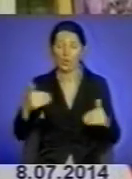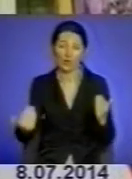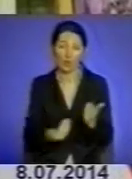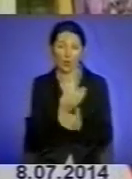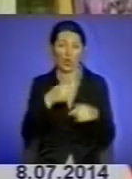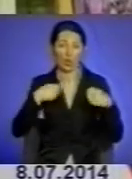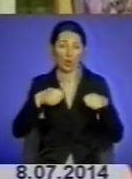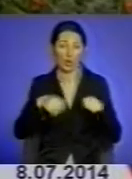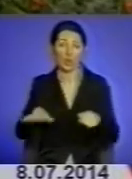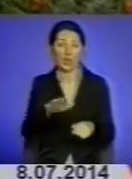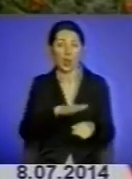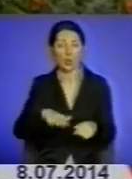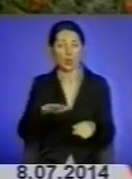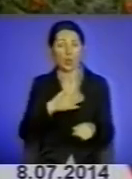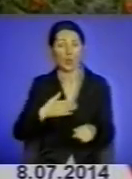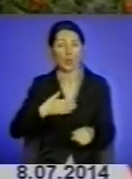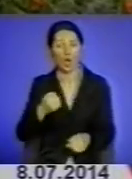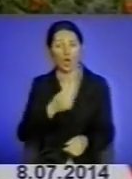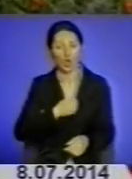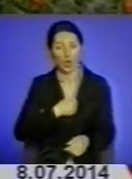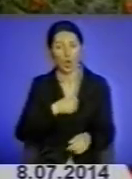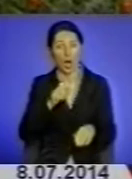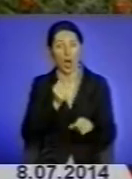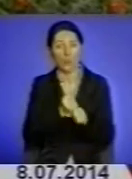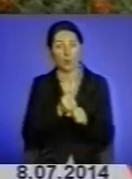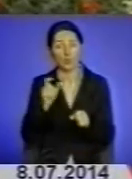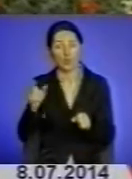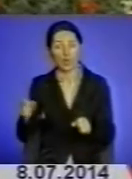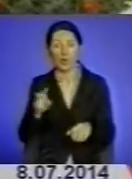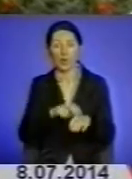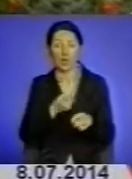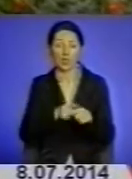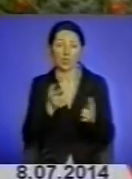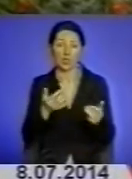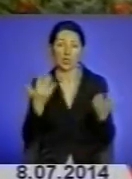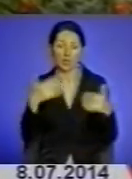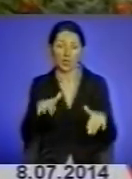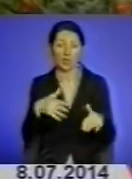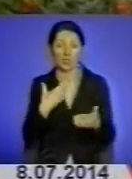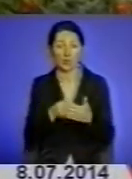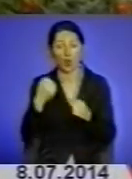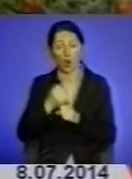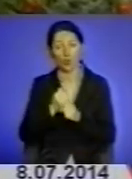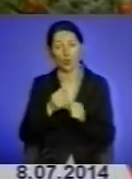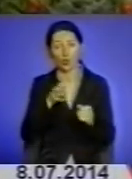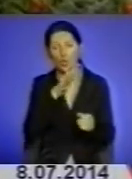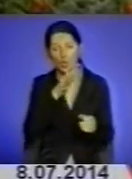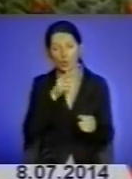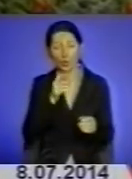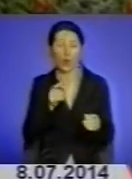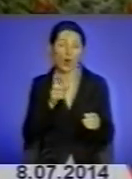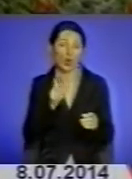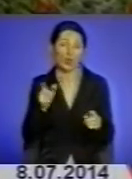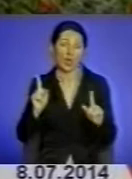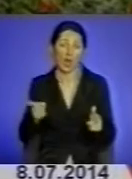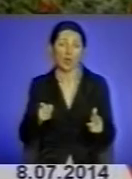торговельних площ. Мені шкода працівників лікарні, які стільки втратили свого робочого часу, тому що людей реально спровокували, людей обманули, їм дали